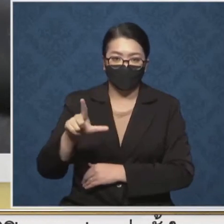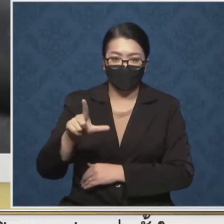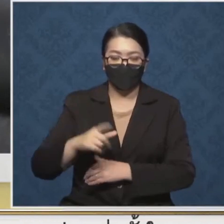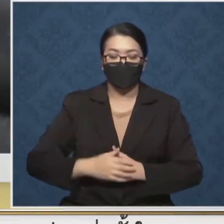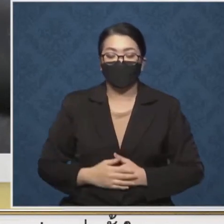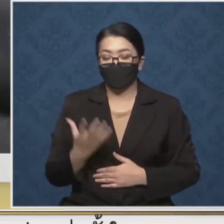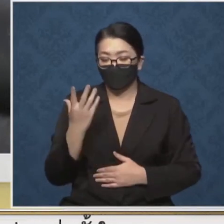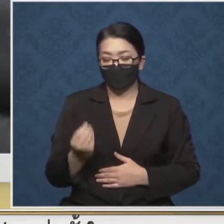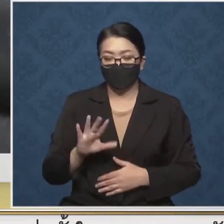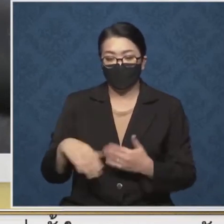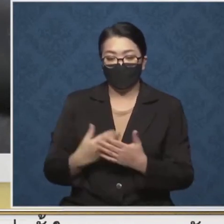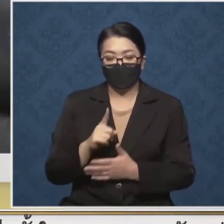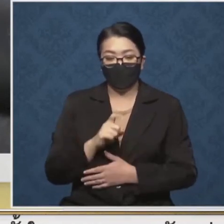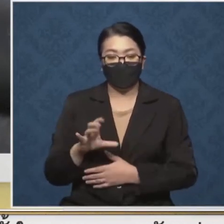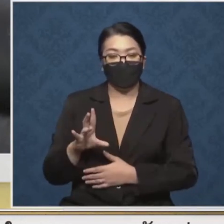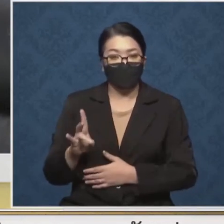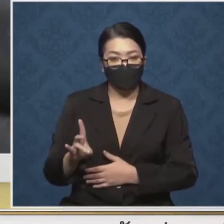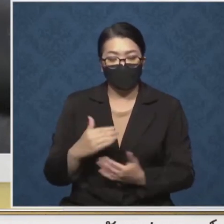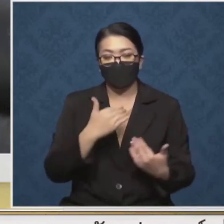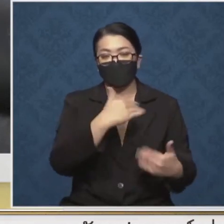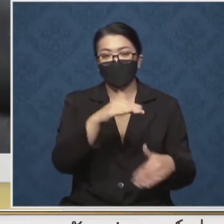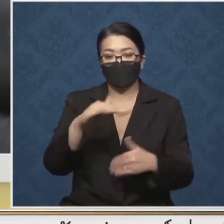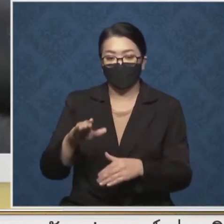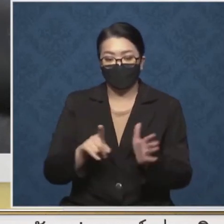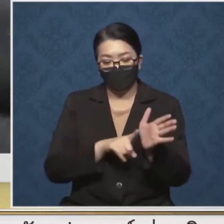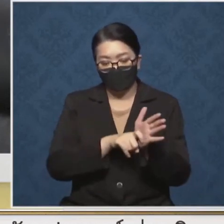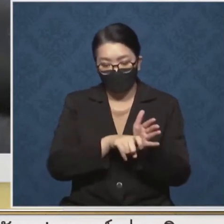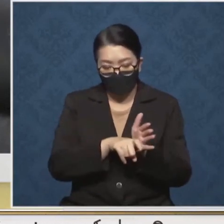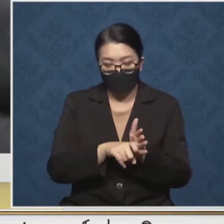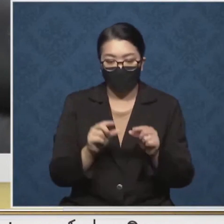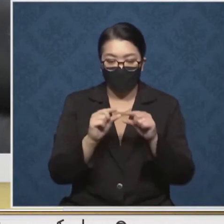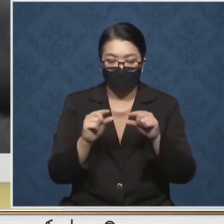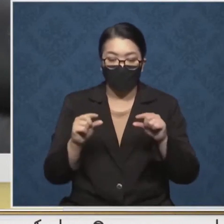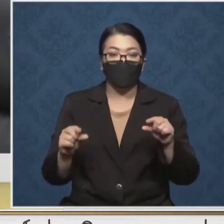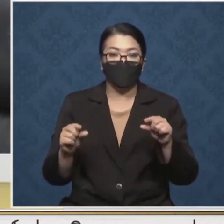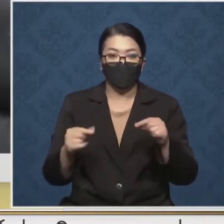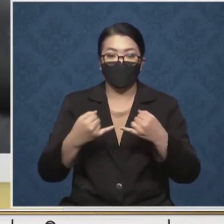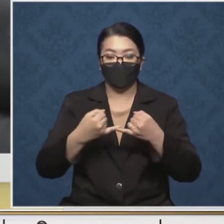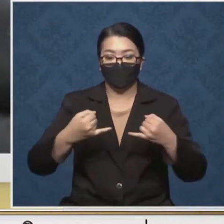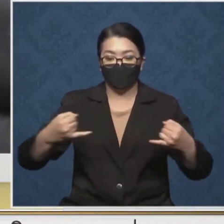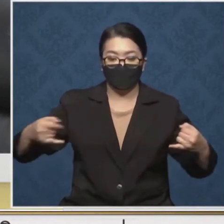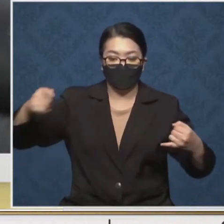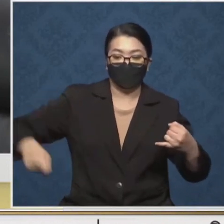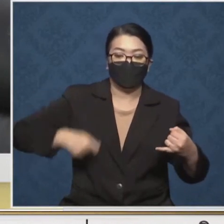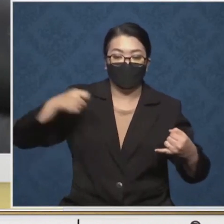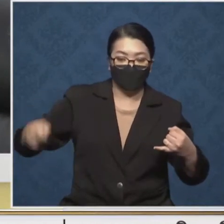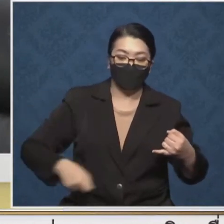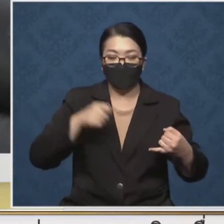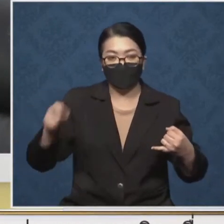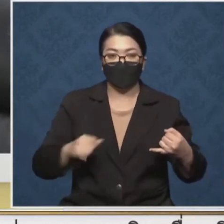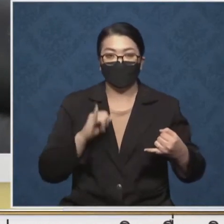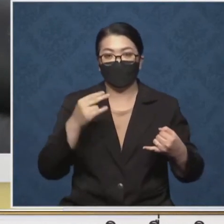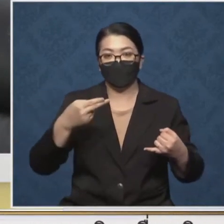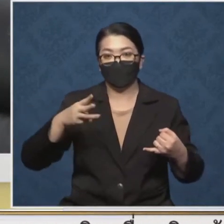ที่เหลือ 107 ล้าน เป็การส่งออกลังใหม่และเส้นใหม่เมื่อมาเปรีบเทียกบตลดสนค้าเกษตประเภทอื่นๆแล้ว